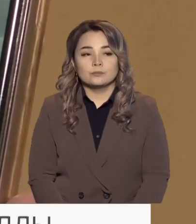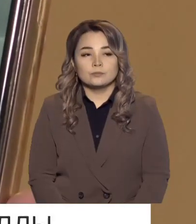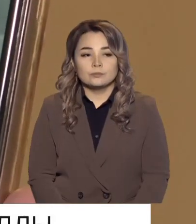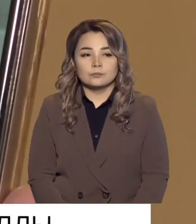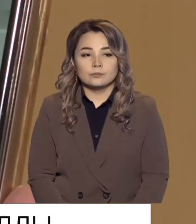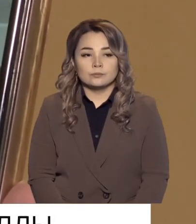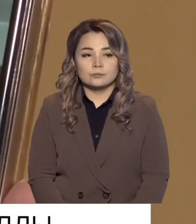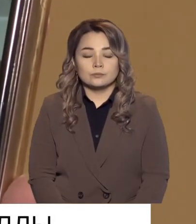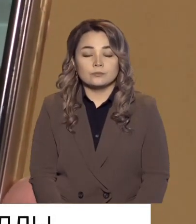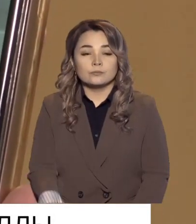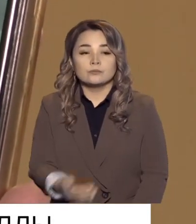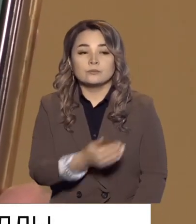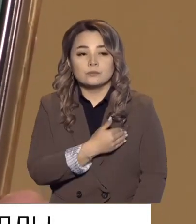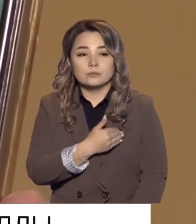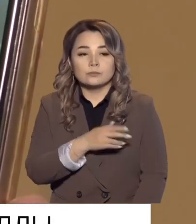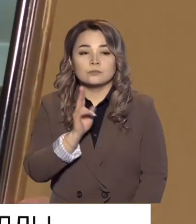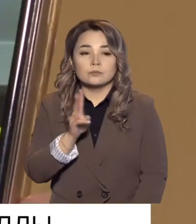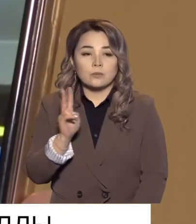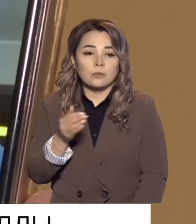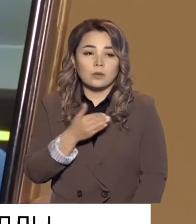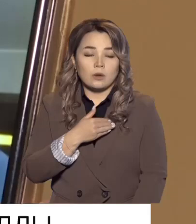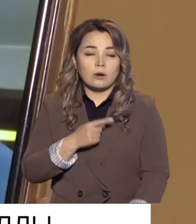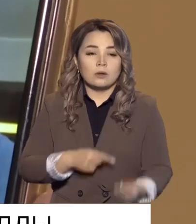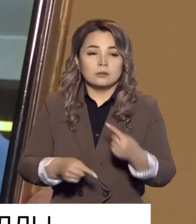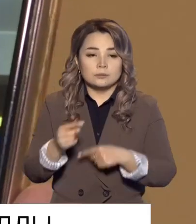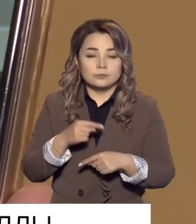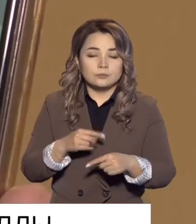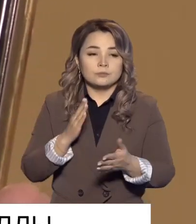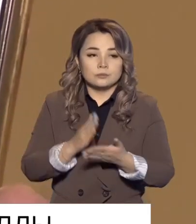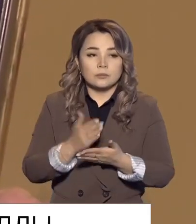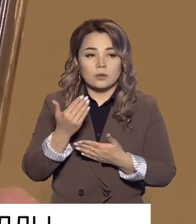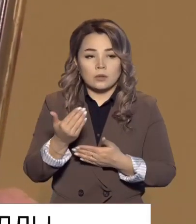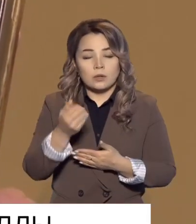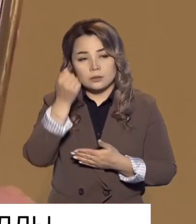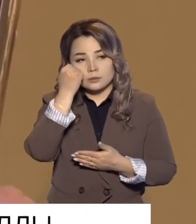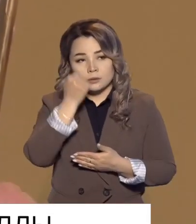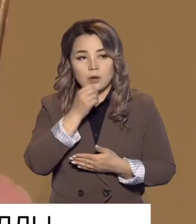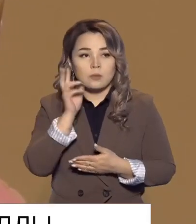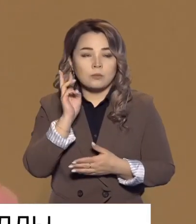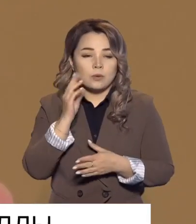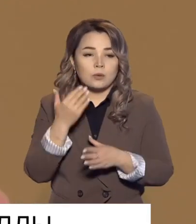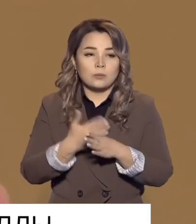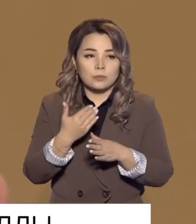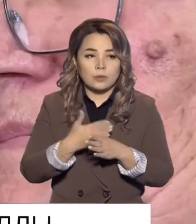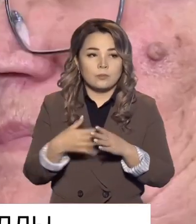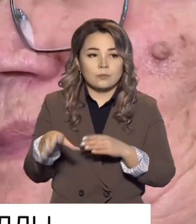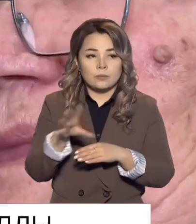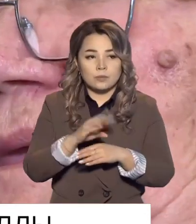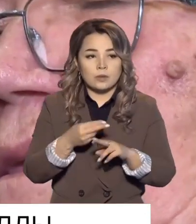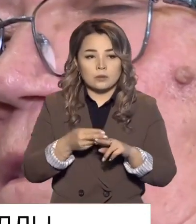бәрі желающие қайтам деген граждандардың бәрін қайтарып отыр. Оған рахмет посолдарға.